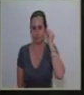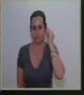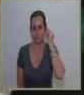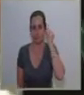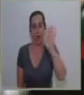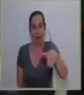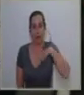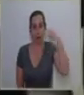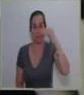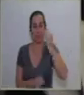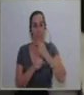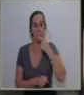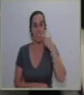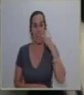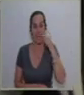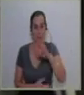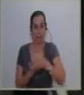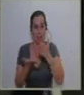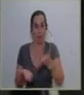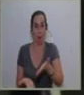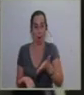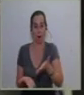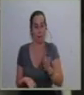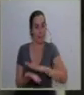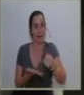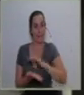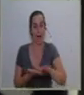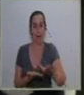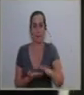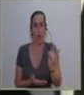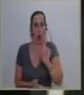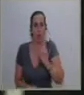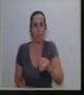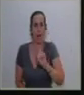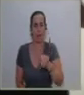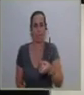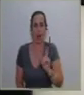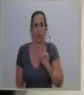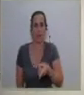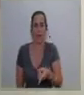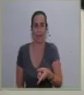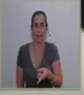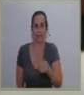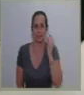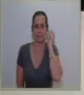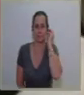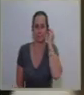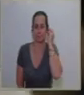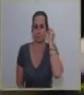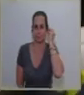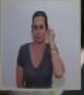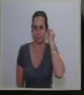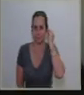גם למדתי להיות שיננית. אתה כבר פה. כן. בחינם. לא, לא, לא צריך. לא, לא.